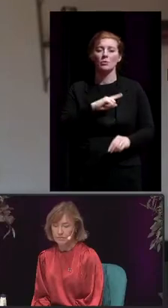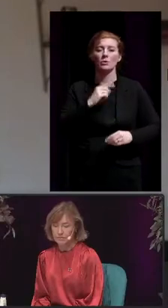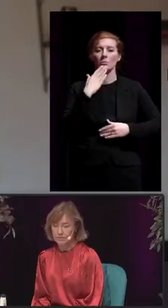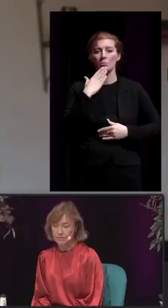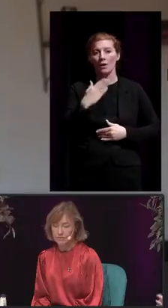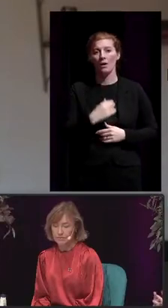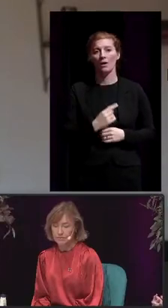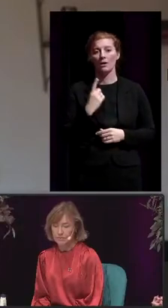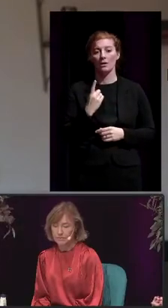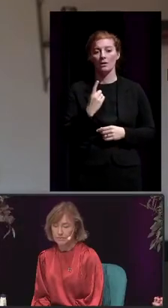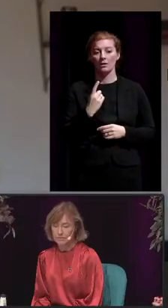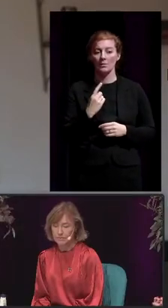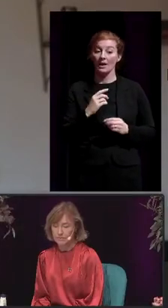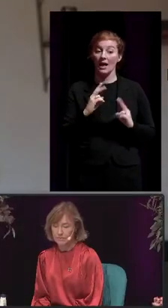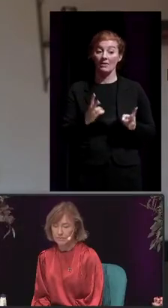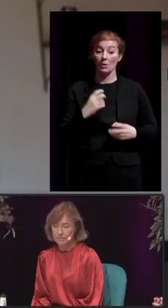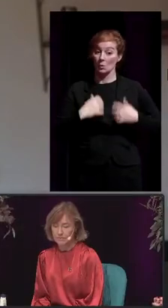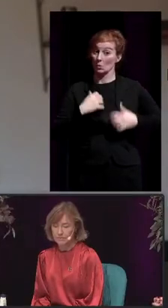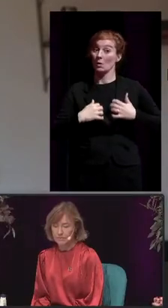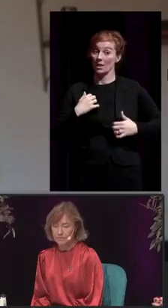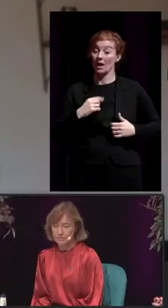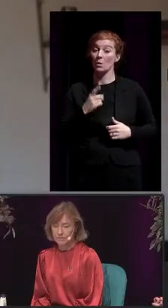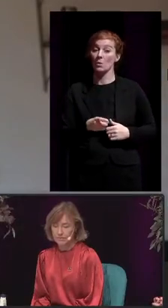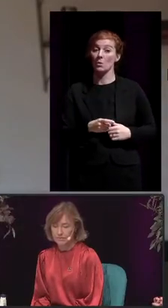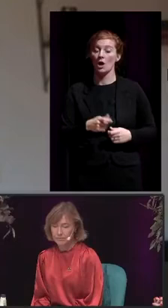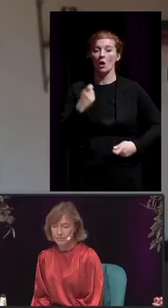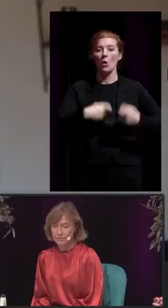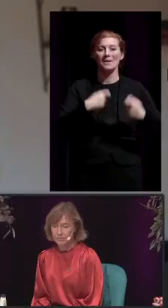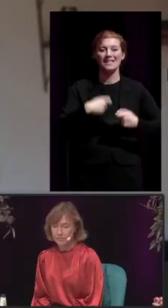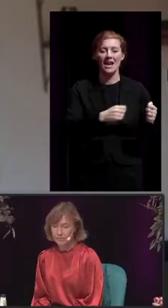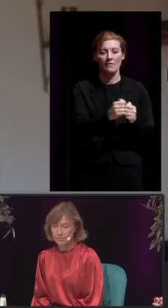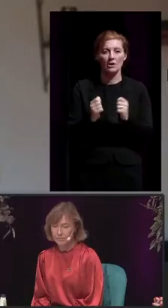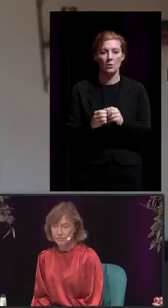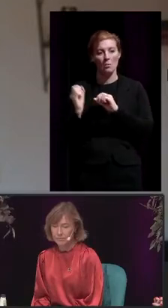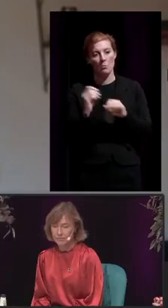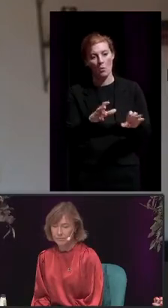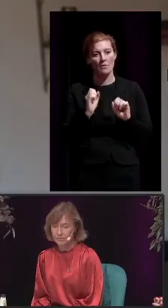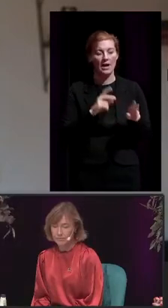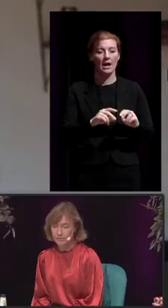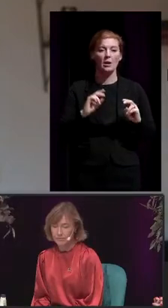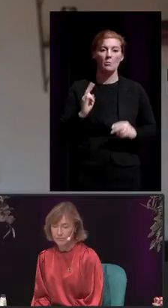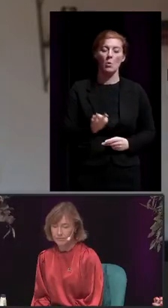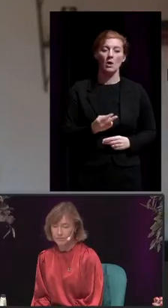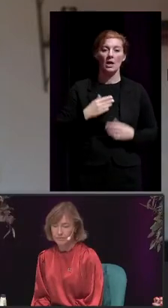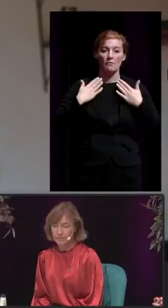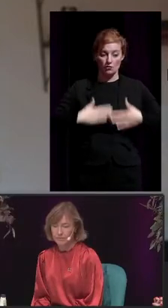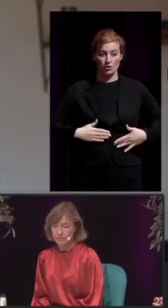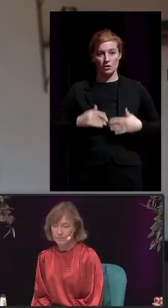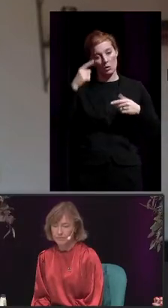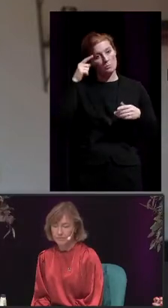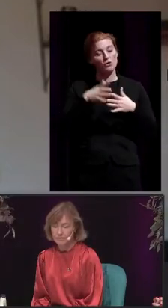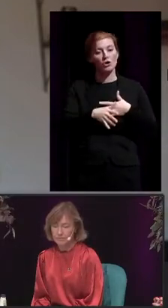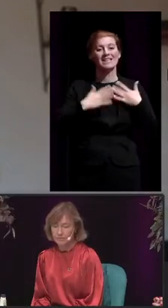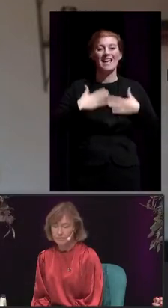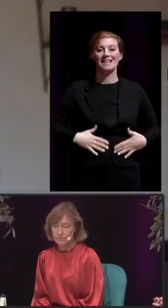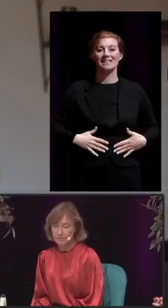om än oroväckande, hur kommersiella faktorer påverkar fysisk såväl som psykisk ohälsa. Men vi upplever